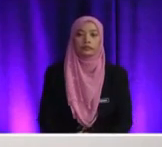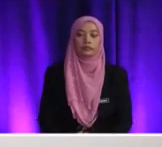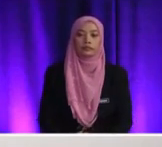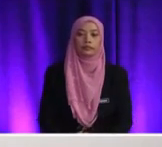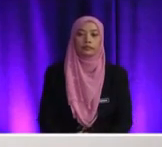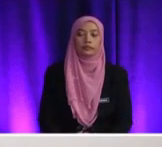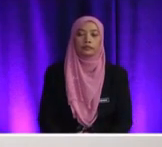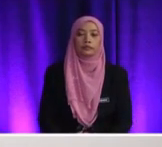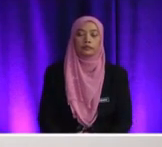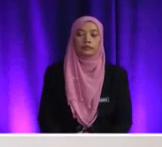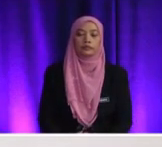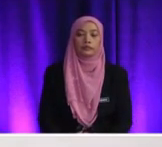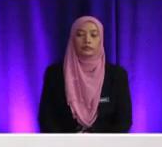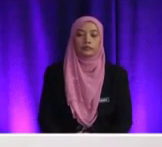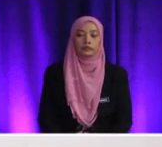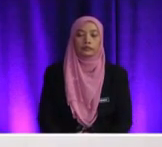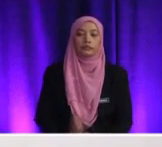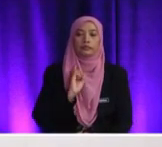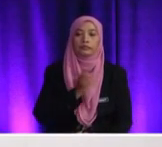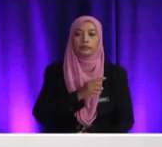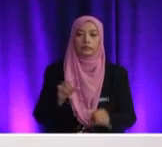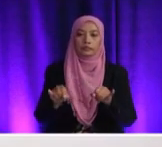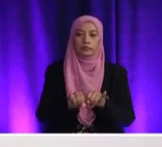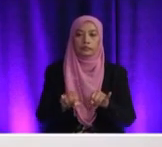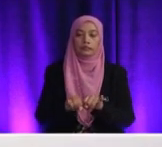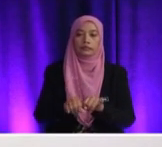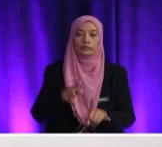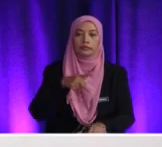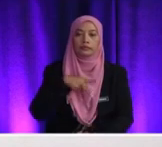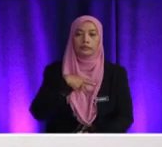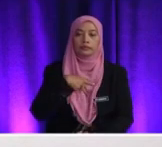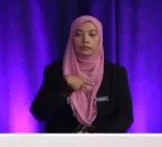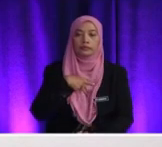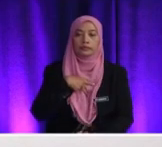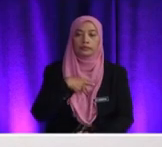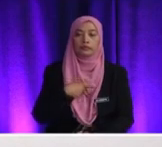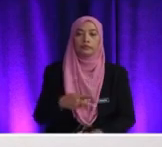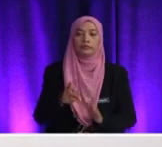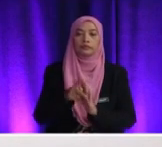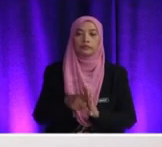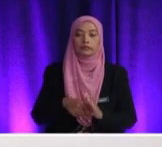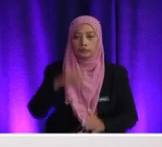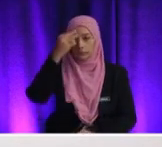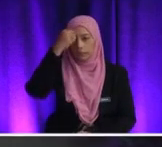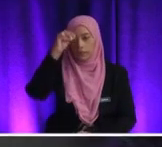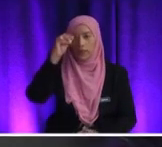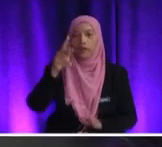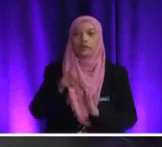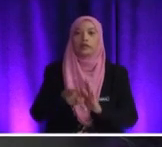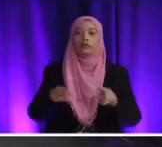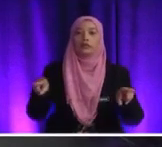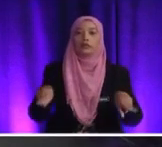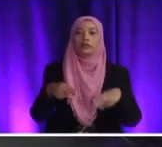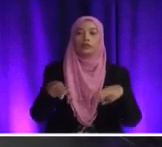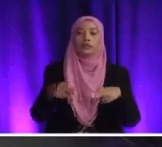Hai saya ada ide lagi kita juga hendaklah mempunyai kemahiran keusahawanan kemahiran kuswadi